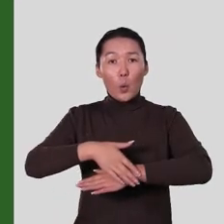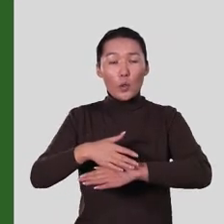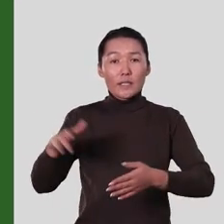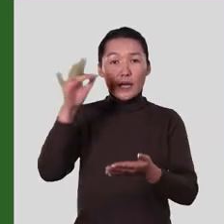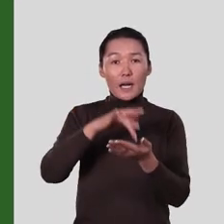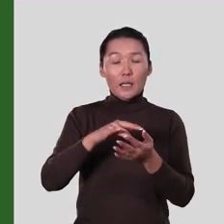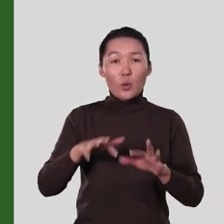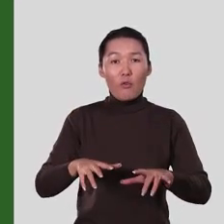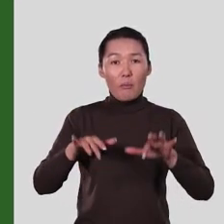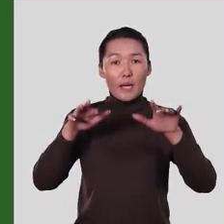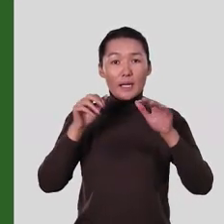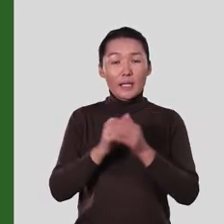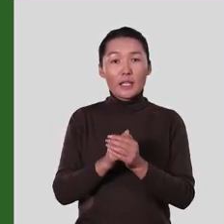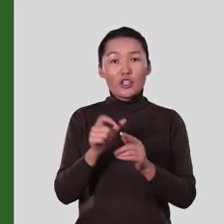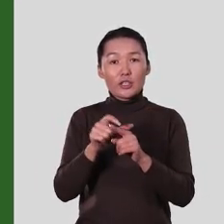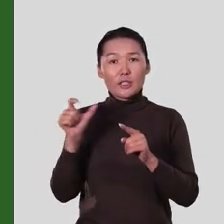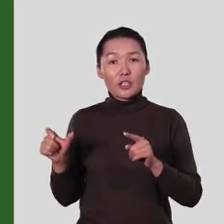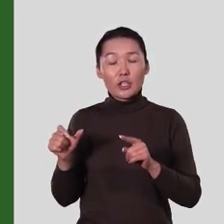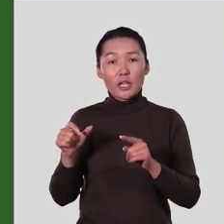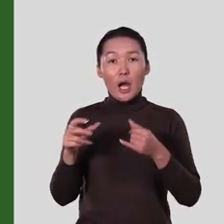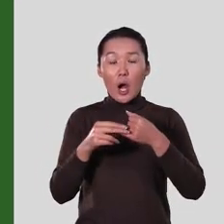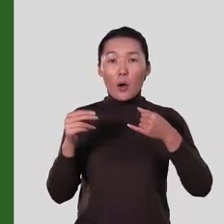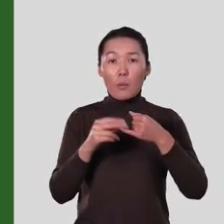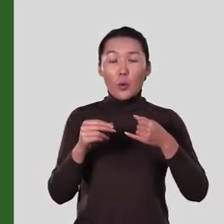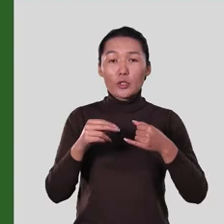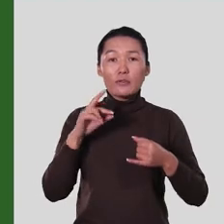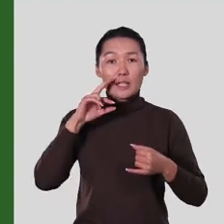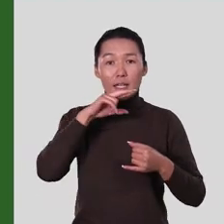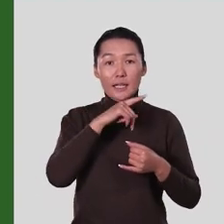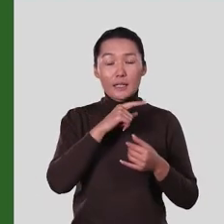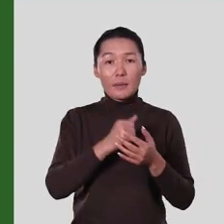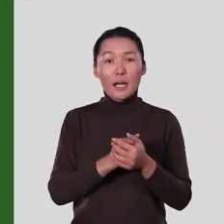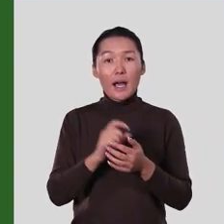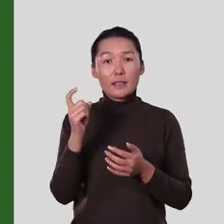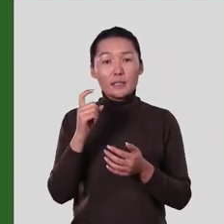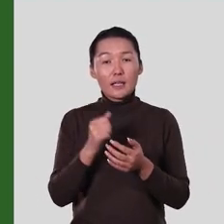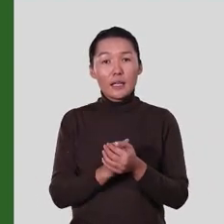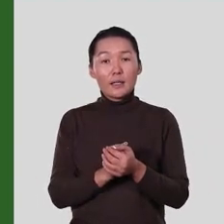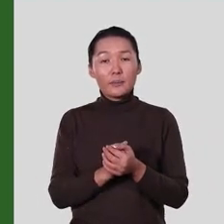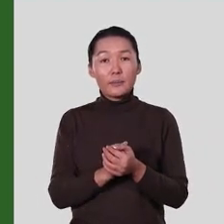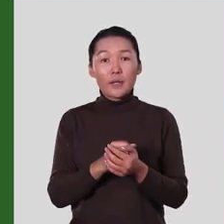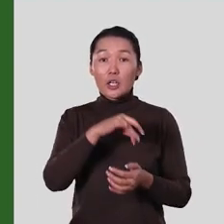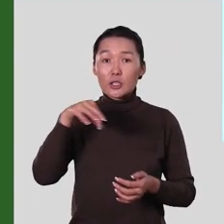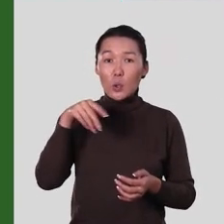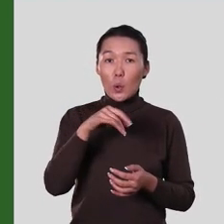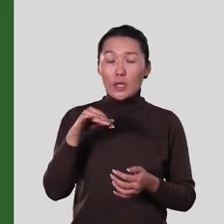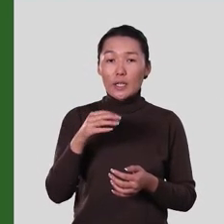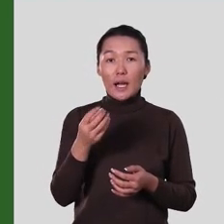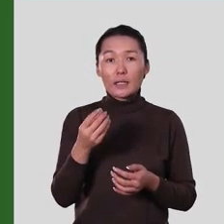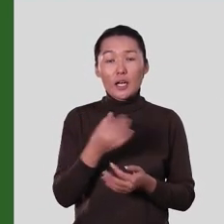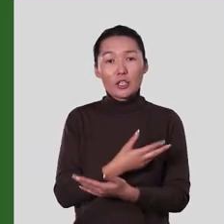и частички почвы, ядохимикаты и минеральные удобрения, а также соли и